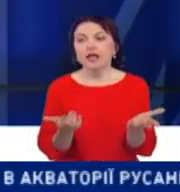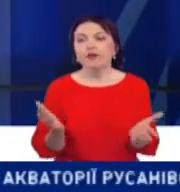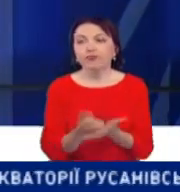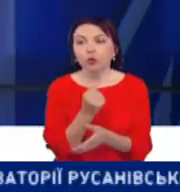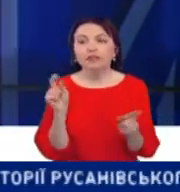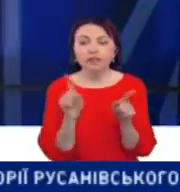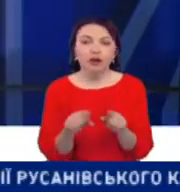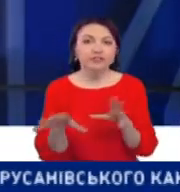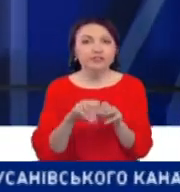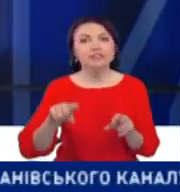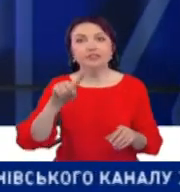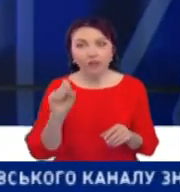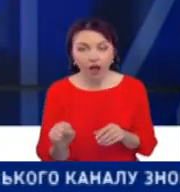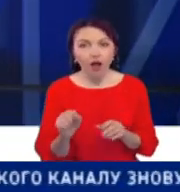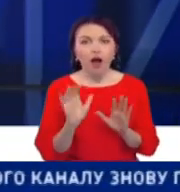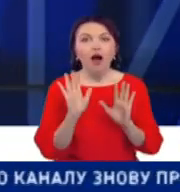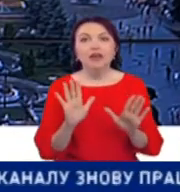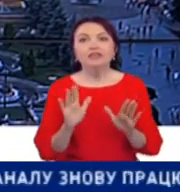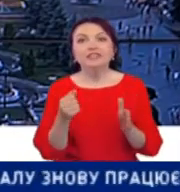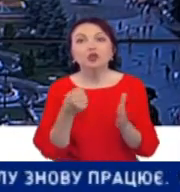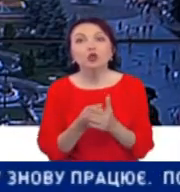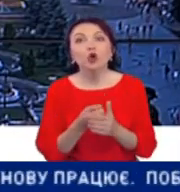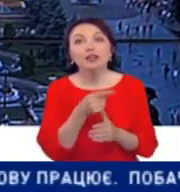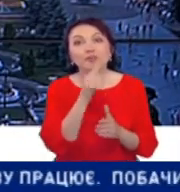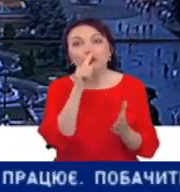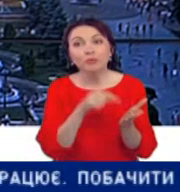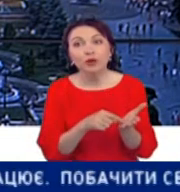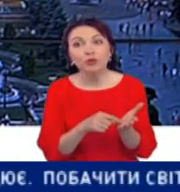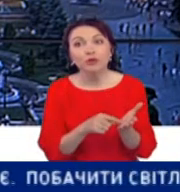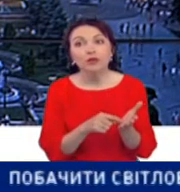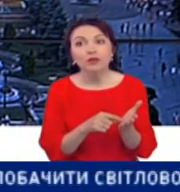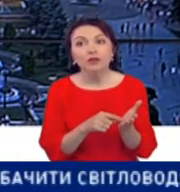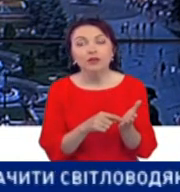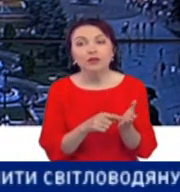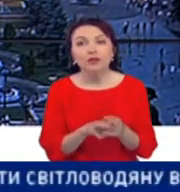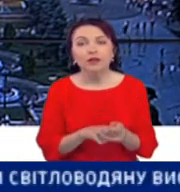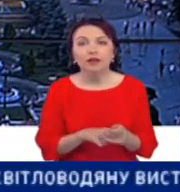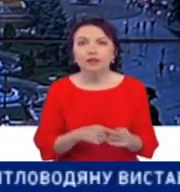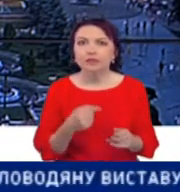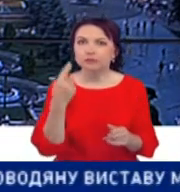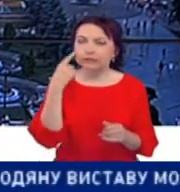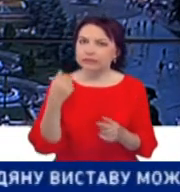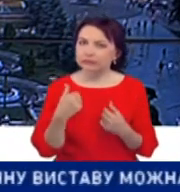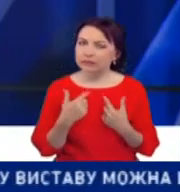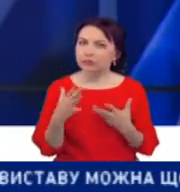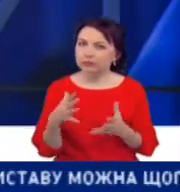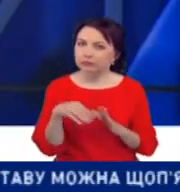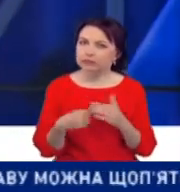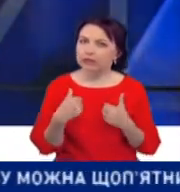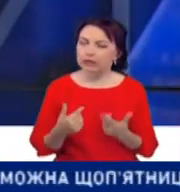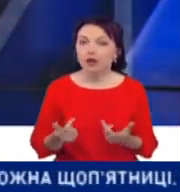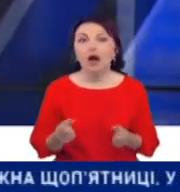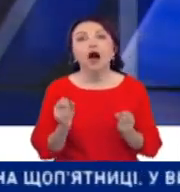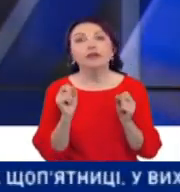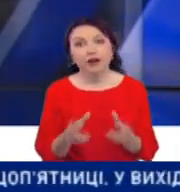всі типа за, а як тільки до них, да, коли вони туди потрапляють, думають, це ж і мене буде стосуватися. То як от як людині,